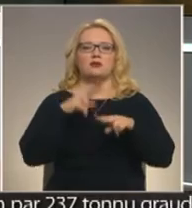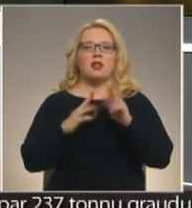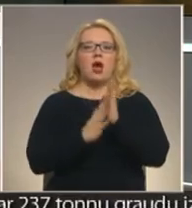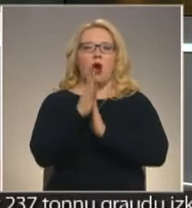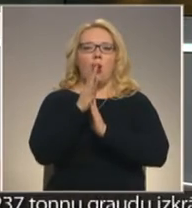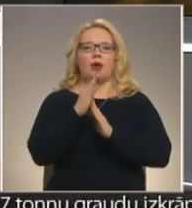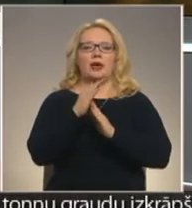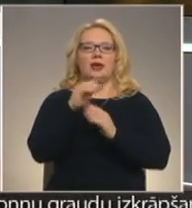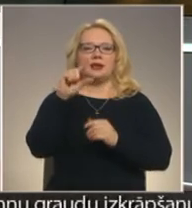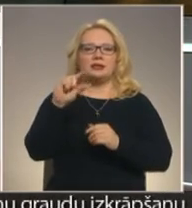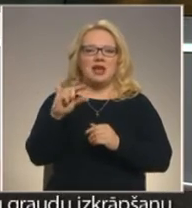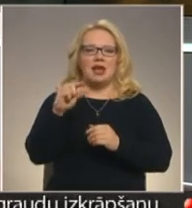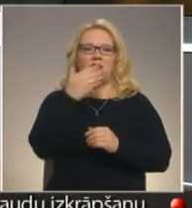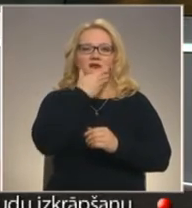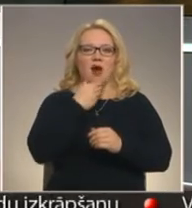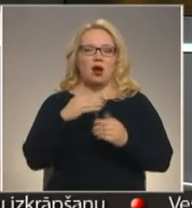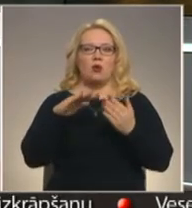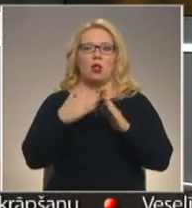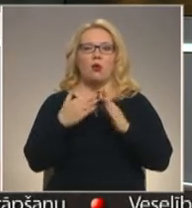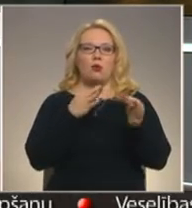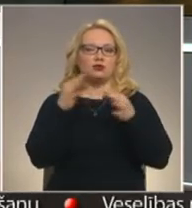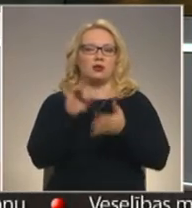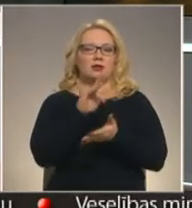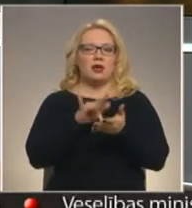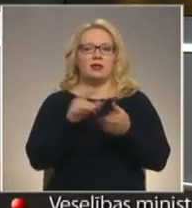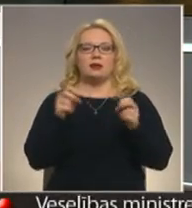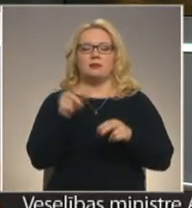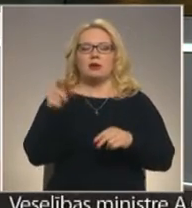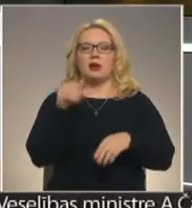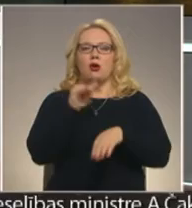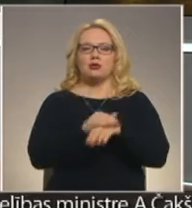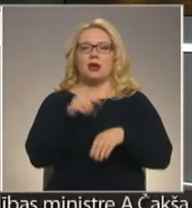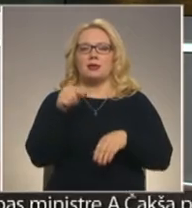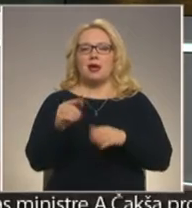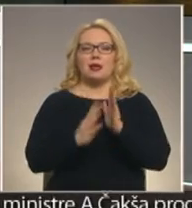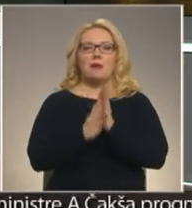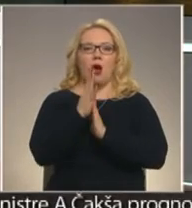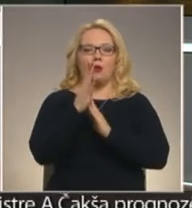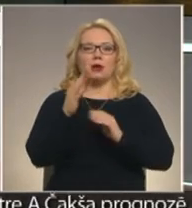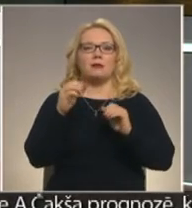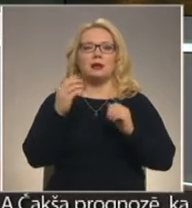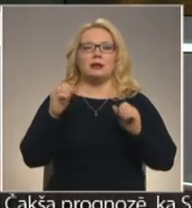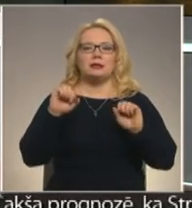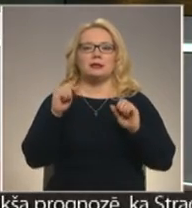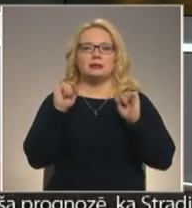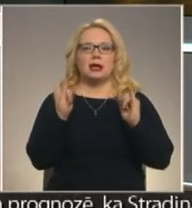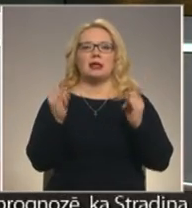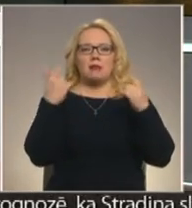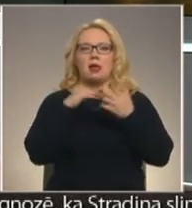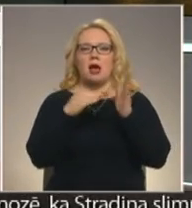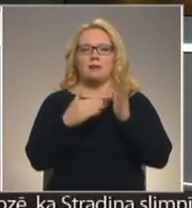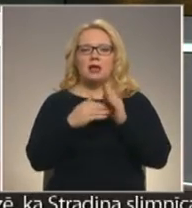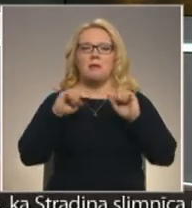Lauku konsultāciju centra speciālisti konstatējuši, ka šādiem augiem pie sliktiem laikapstākļiem pārziemot būs grūti. Vislielākās